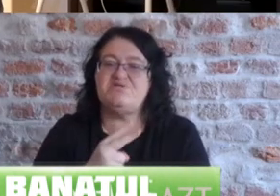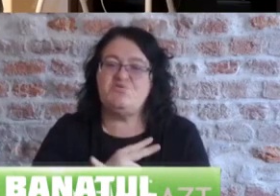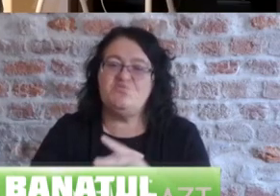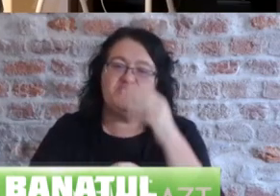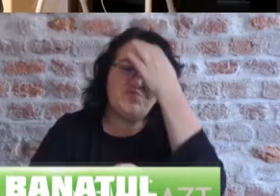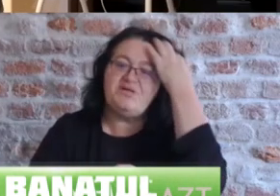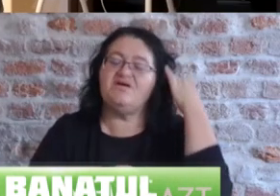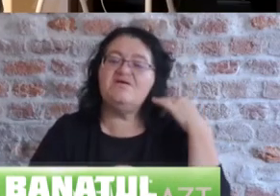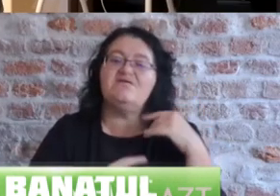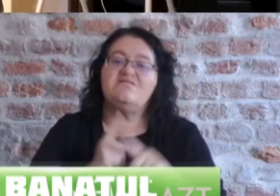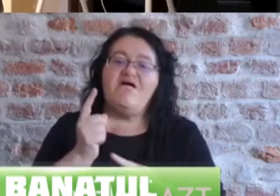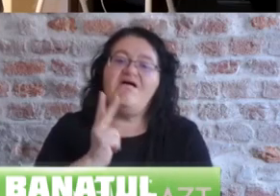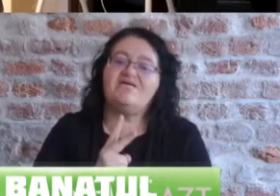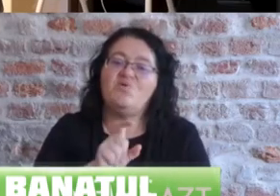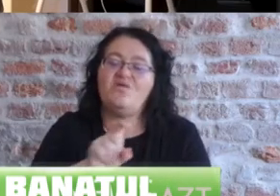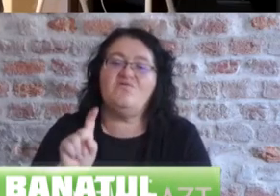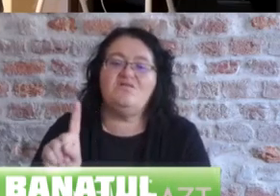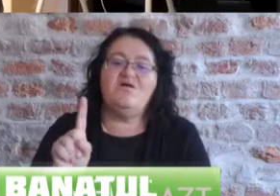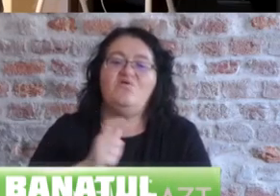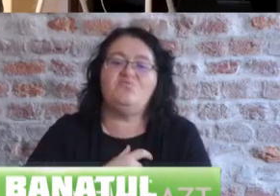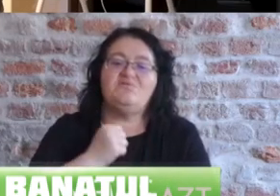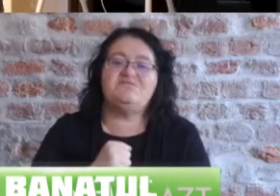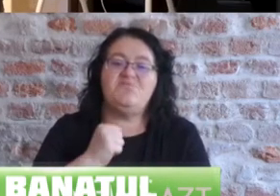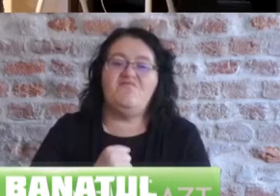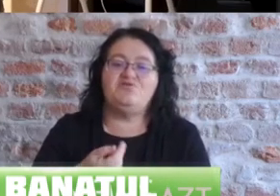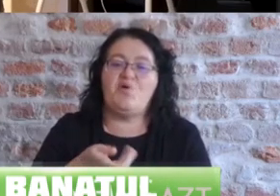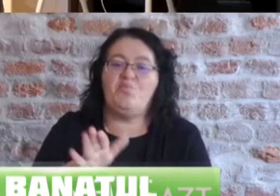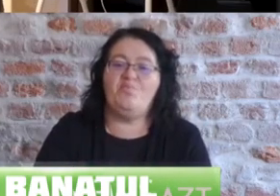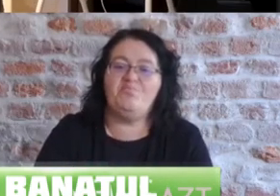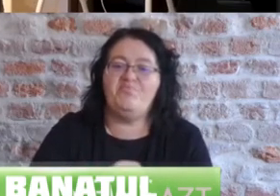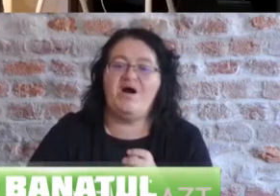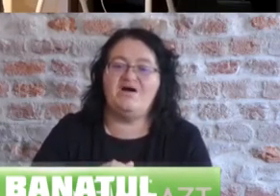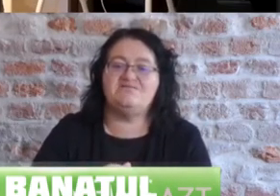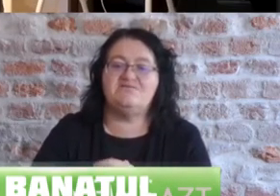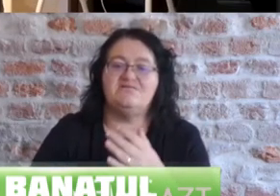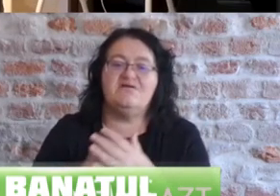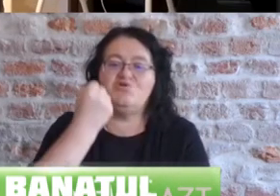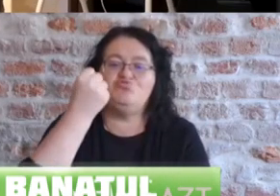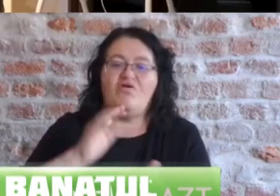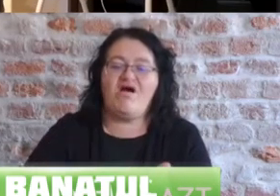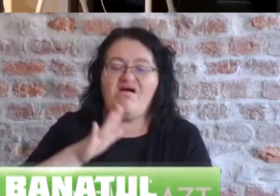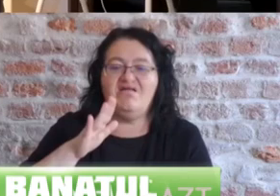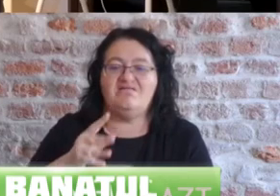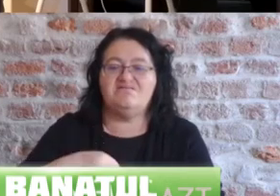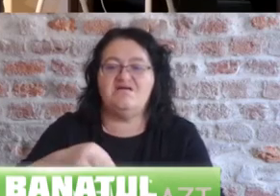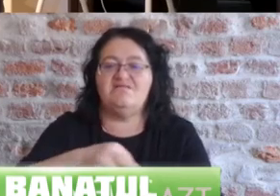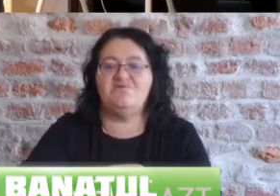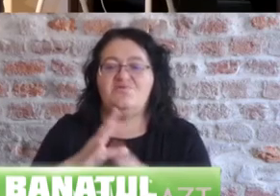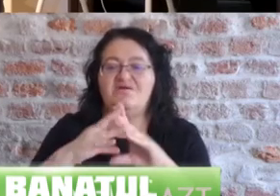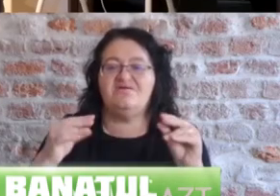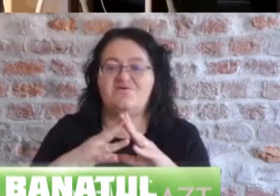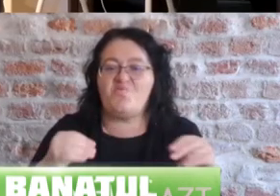public, dar tot datorită lor putem să mai facem încă un pas în creșterea calității arhitecturii în